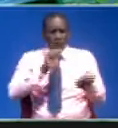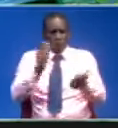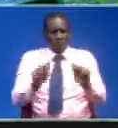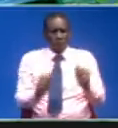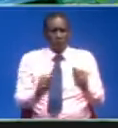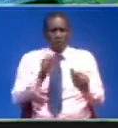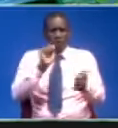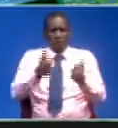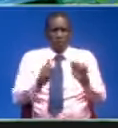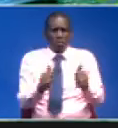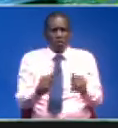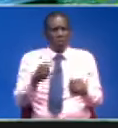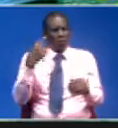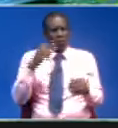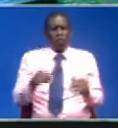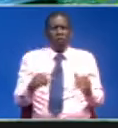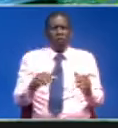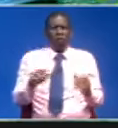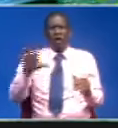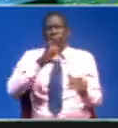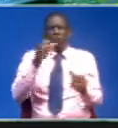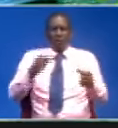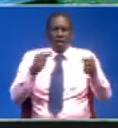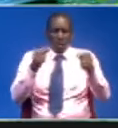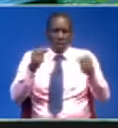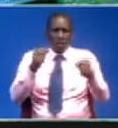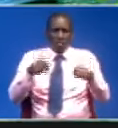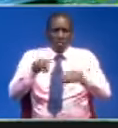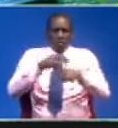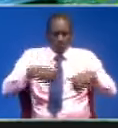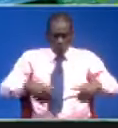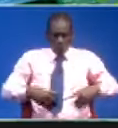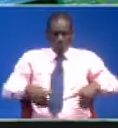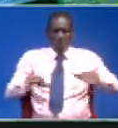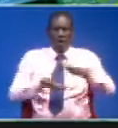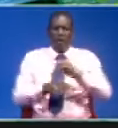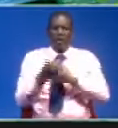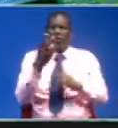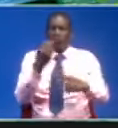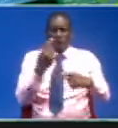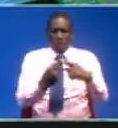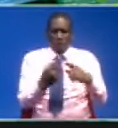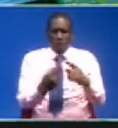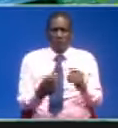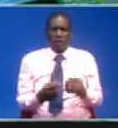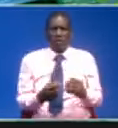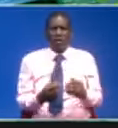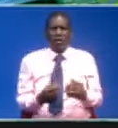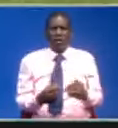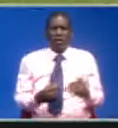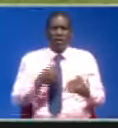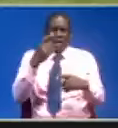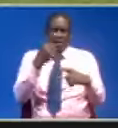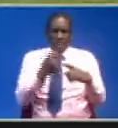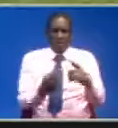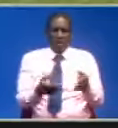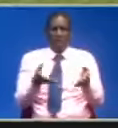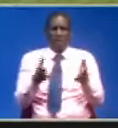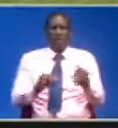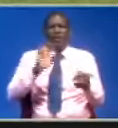mashindano ya kufuzu kombe la Afrika ya vijana wasiozidi miaka 20 ya mwaka ujao. Na